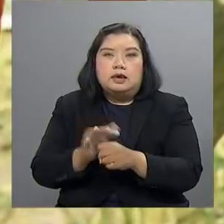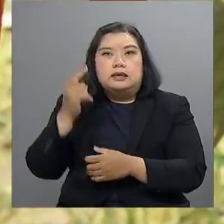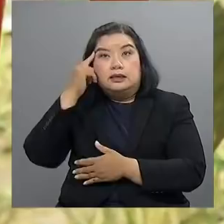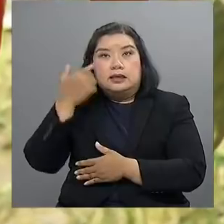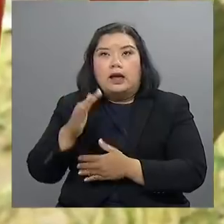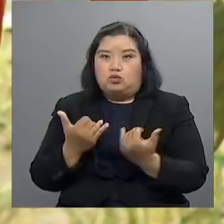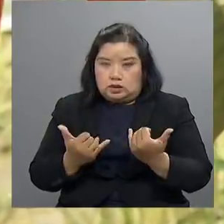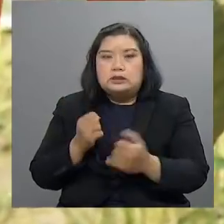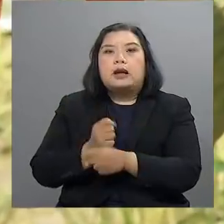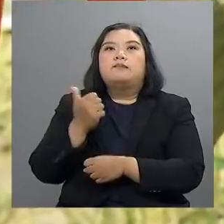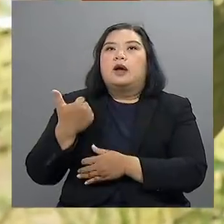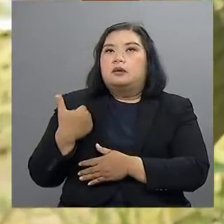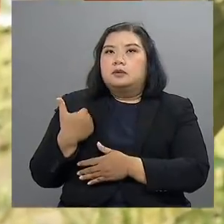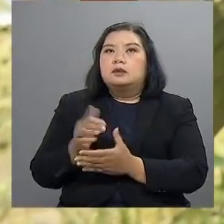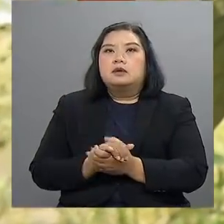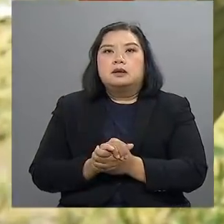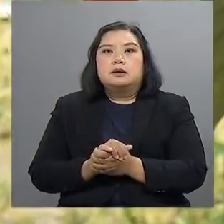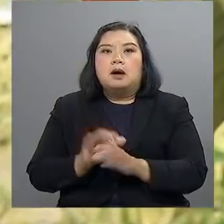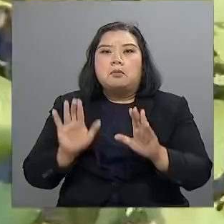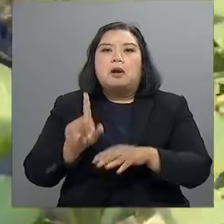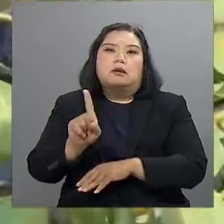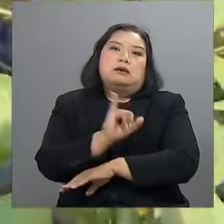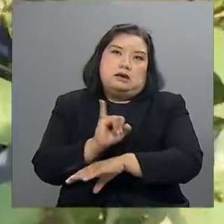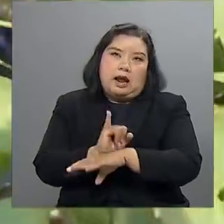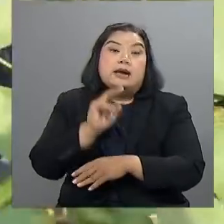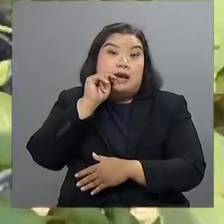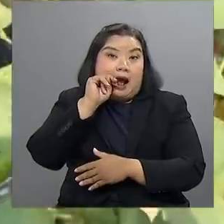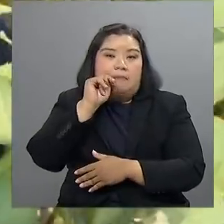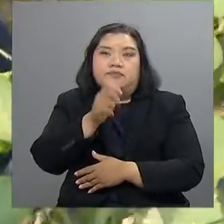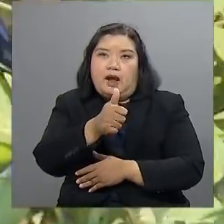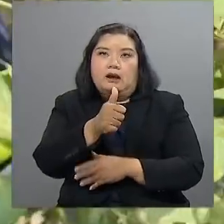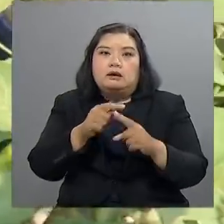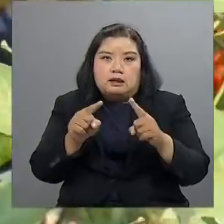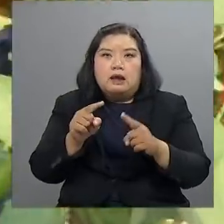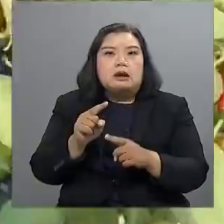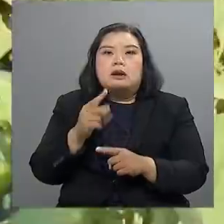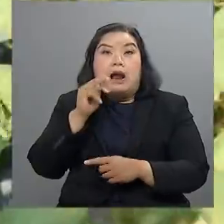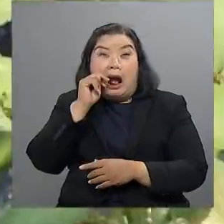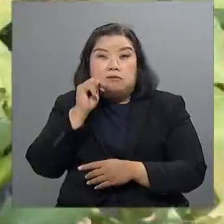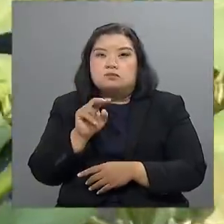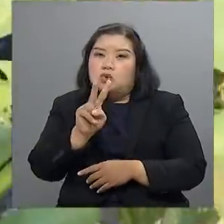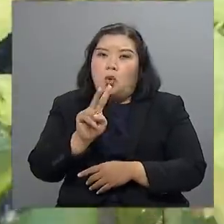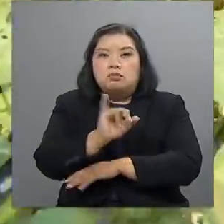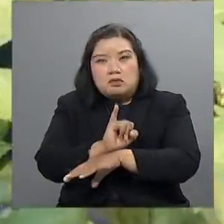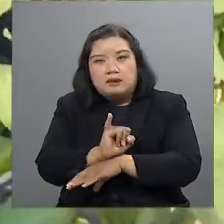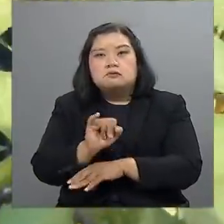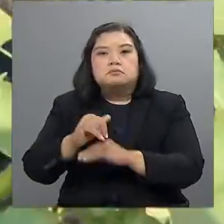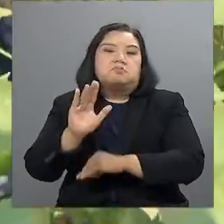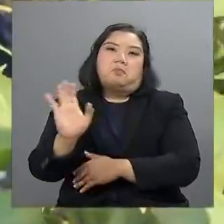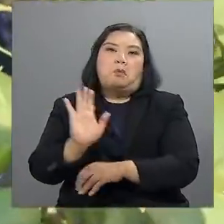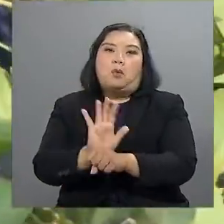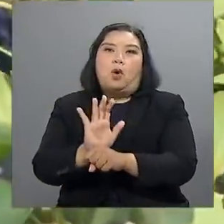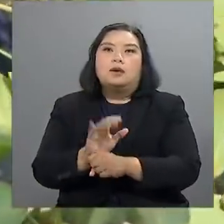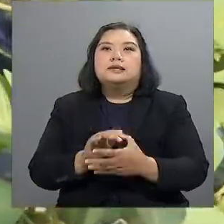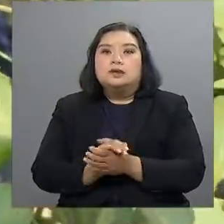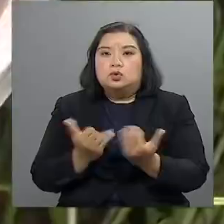มาณแค่ประมาณ1ไร ่ ทำได้1ไร่เพราะน้ำมันมีประมาณน ี ้แล้วพอเทียบเท่าแล้วมันได้เท่าๆกับนาประมาณ